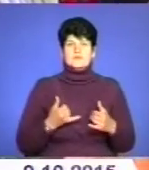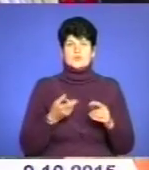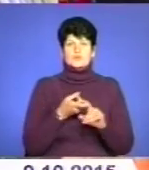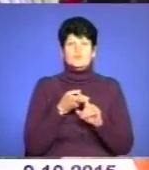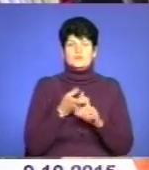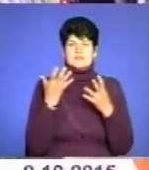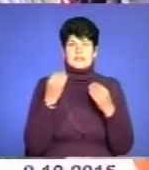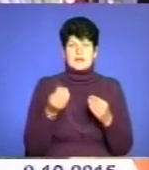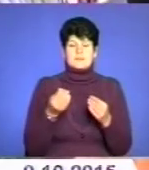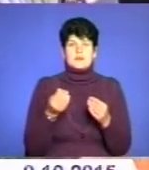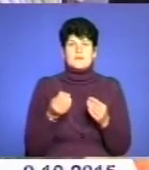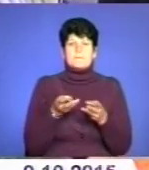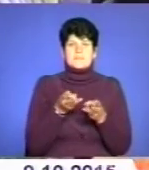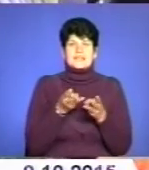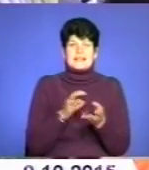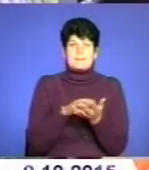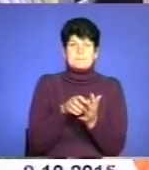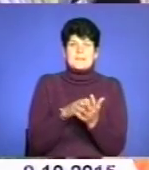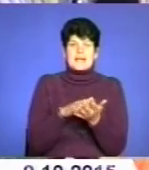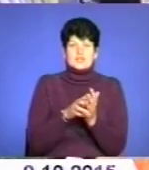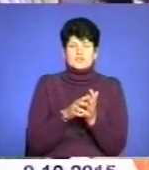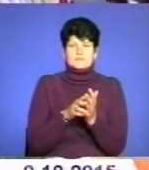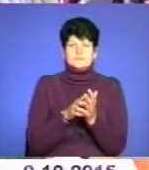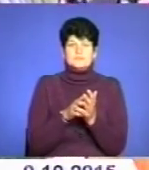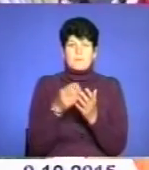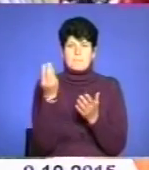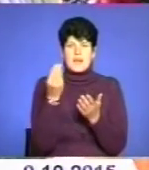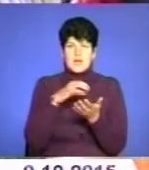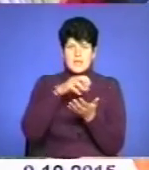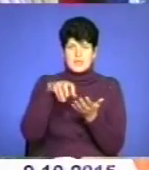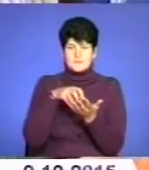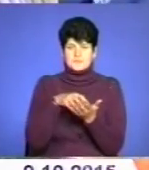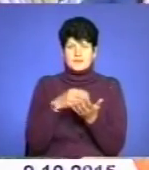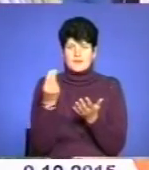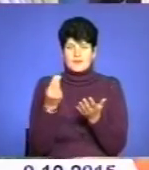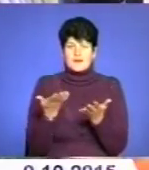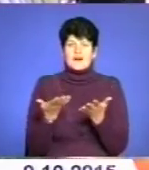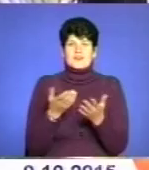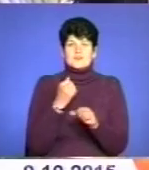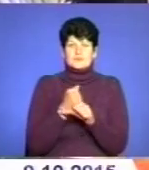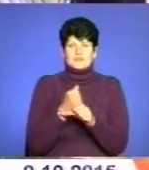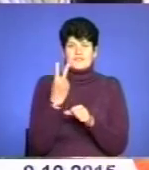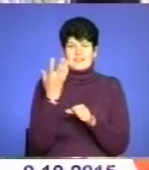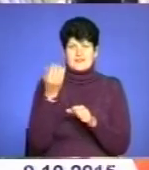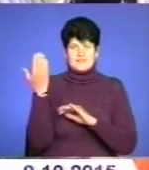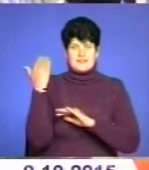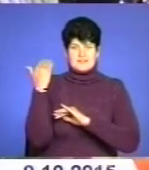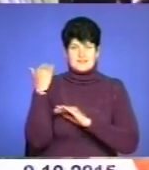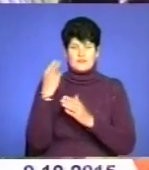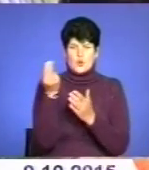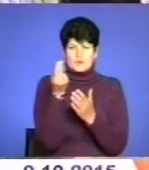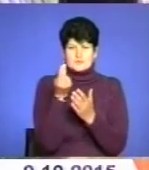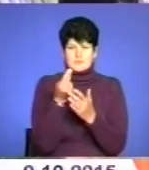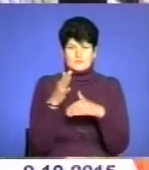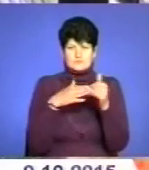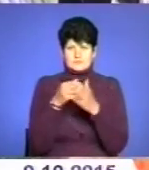вони випікали імбирне печиво в вигляді палітр. Вчора вони його розписали, тобто печиво випечено 2 дні тому, вчора воно розписано